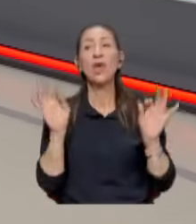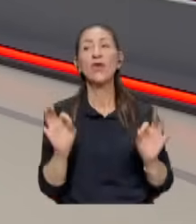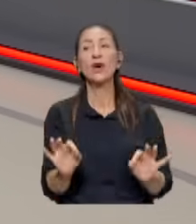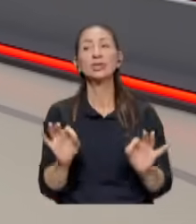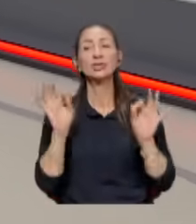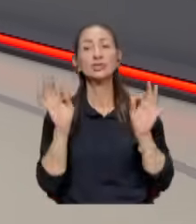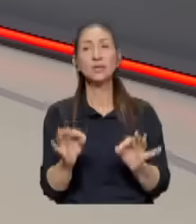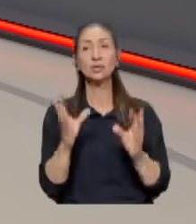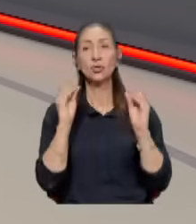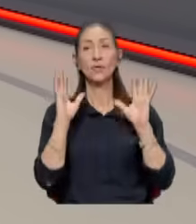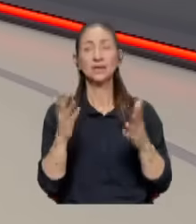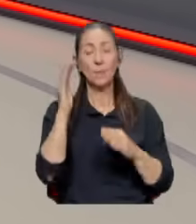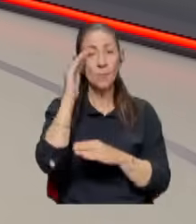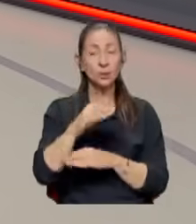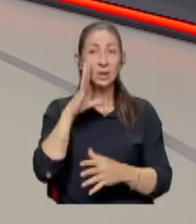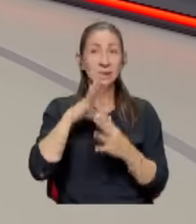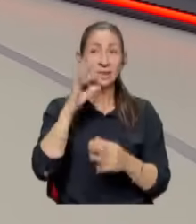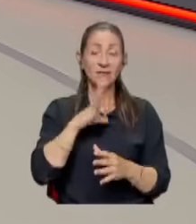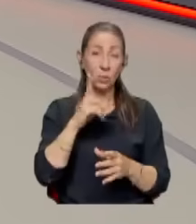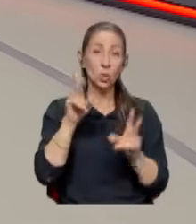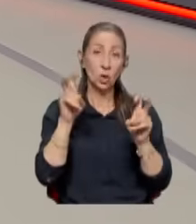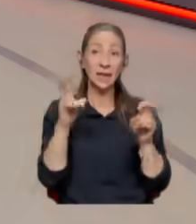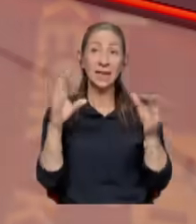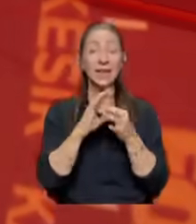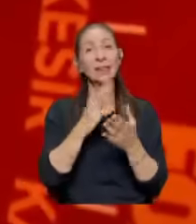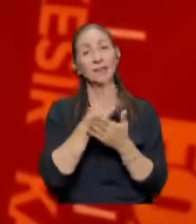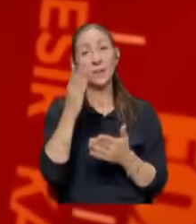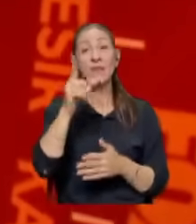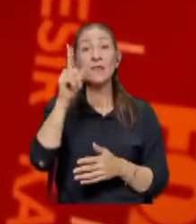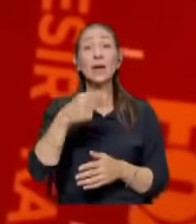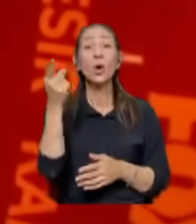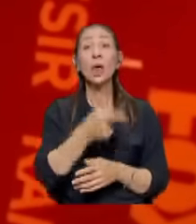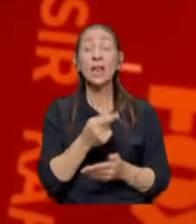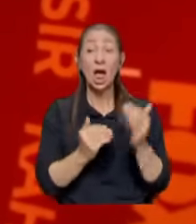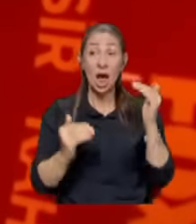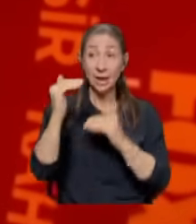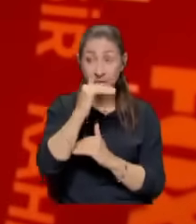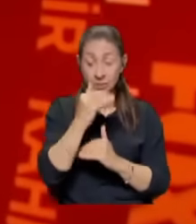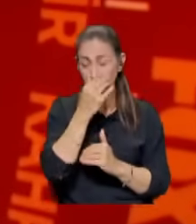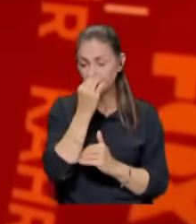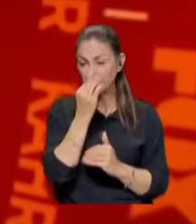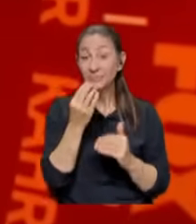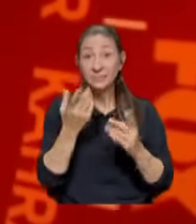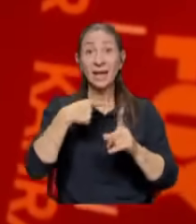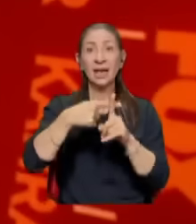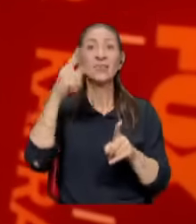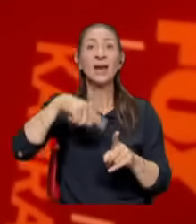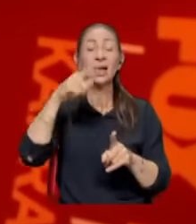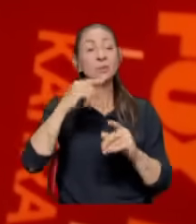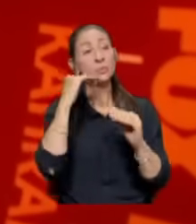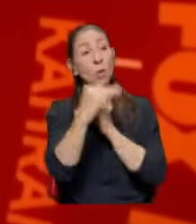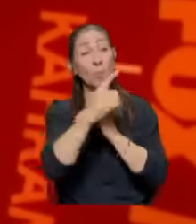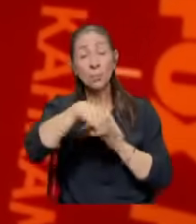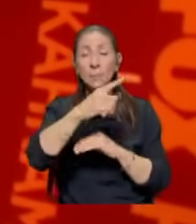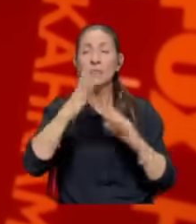yavaşlamış gibi. Pek çok mağdur insan var bu konuyla ilgili diyelim. Devam edelim. Vergi oranı. Oranlarındaki artış ve ek vergilerle